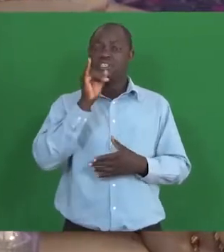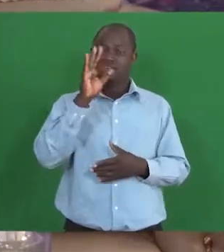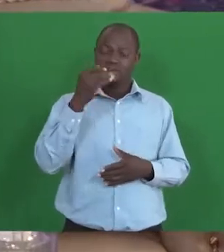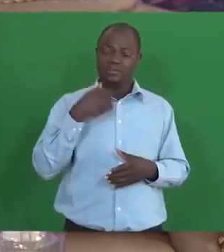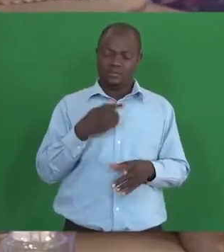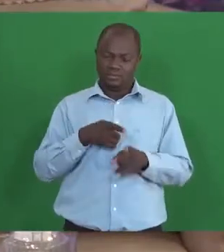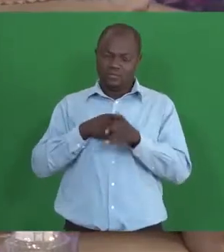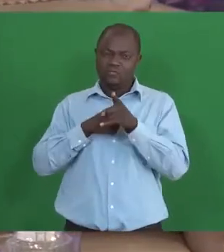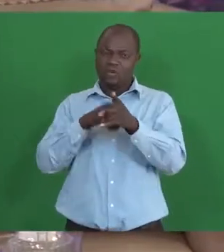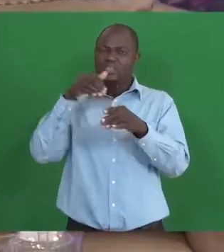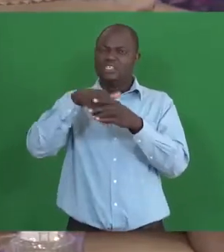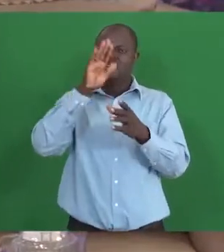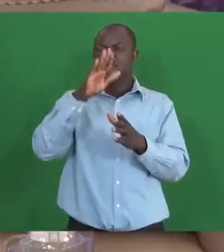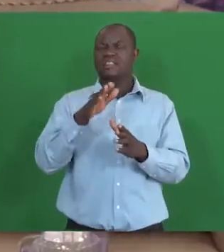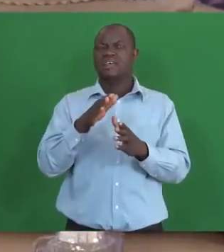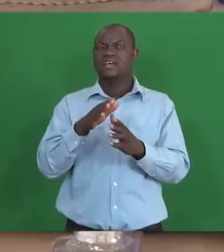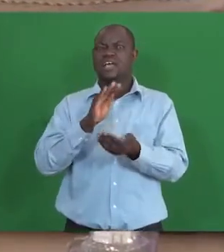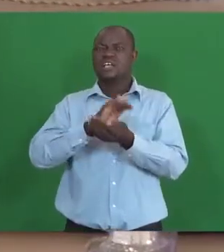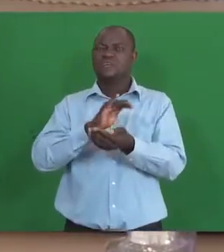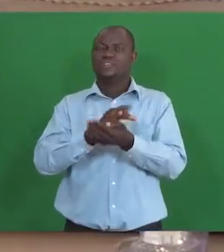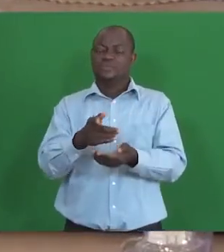tikamboenda kuchitendero chimwe chandinoziva